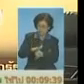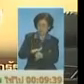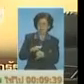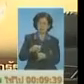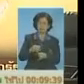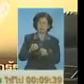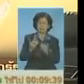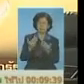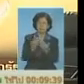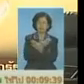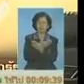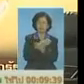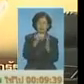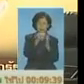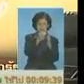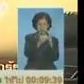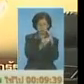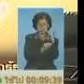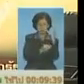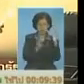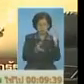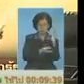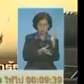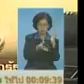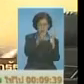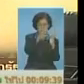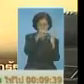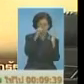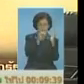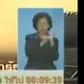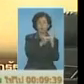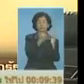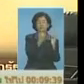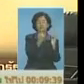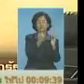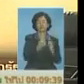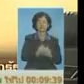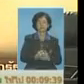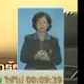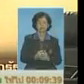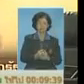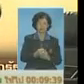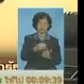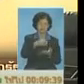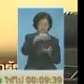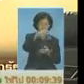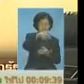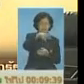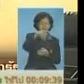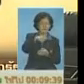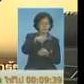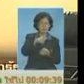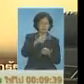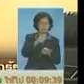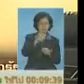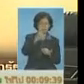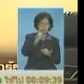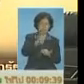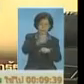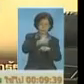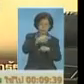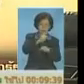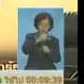ายภาคมาเป็นรายเดียวผมเรียนท่านประธานอย่างนี้พงศพัฒน์ตอนแรกเนี่ยเขาเป็นประธานทีโออาร์เนี่ยเข